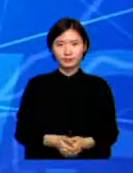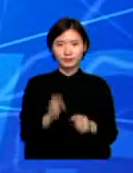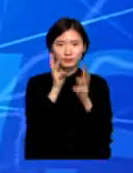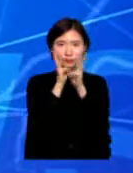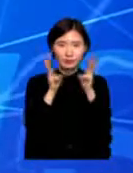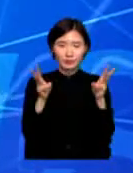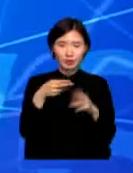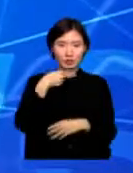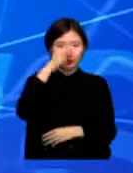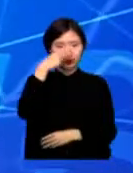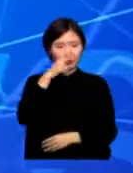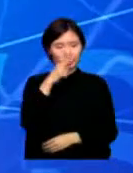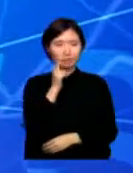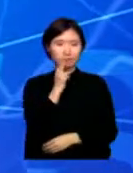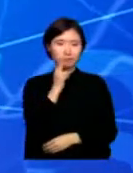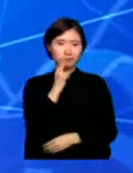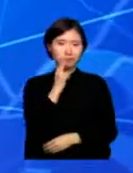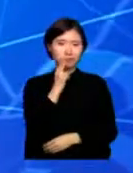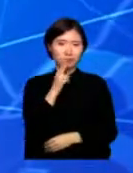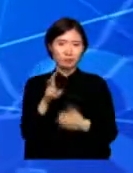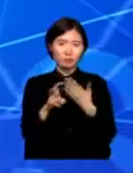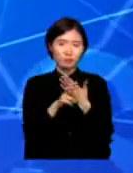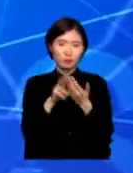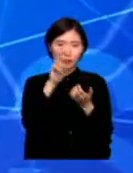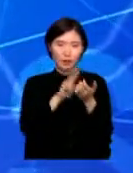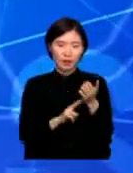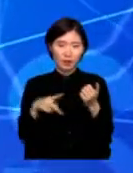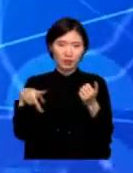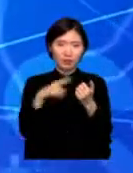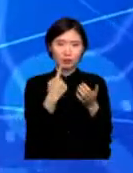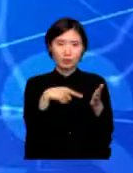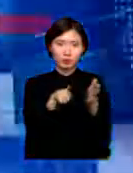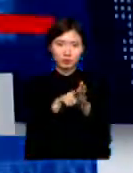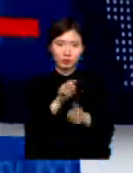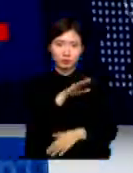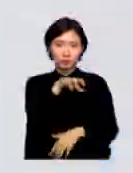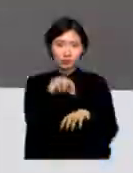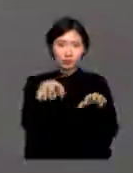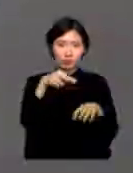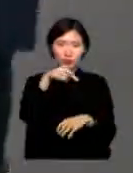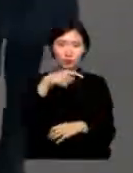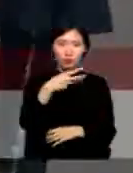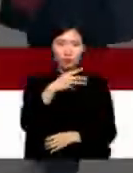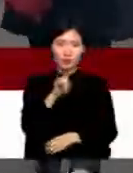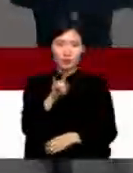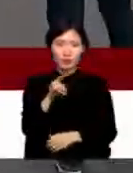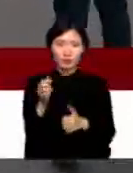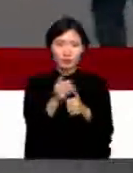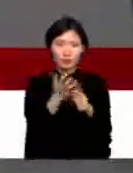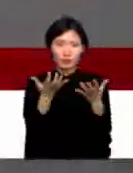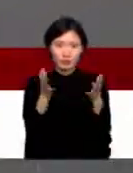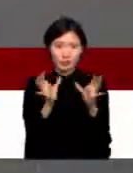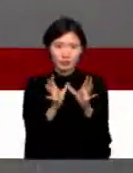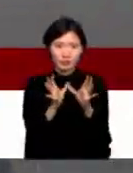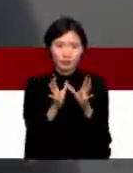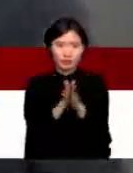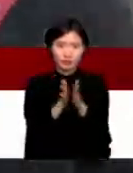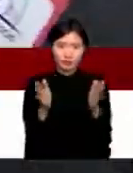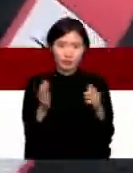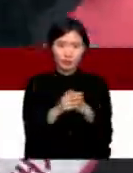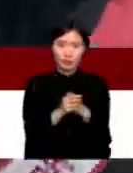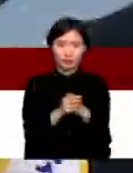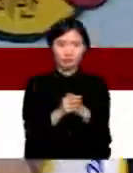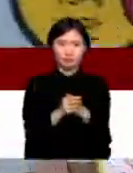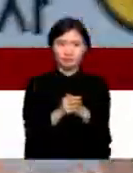서초구가 술과 담배 불법 판매를 근절하기 위해 우리 동네에 술래잡기 단 을 운영합니다 통 반장 등으로 구성된